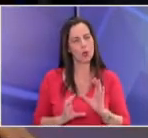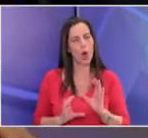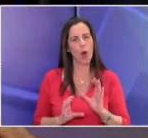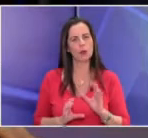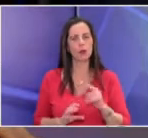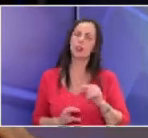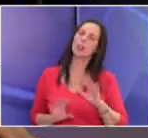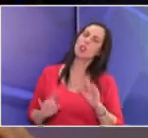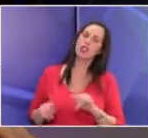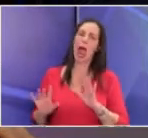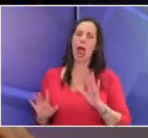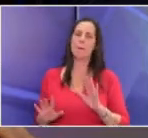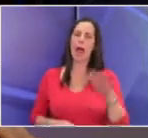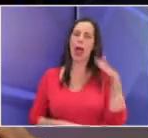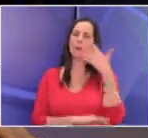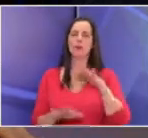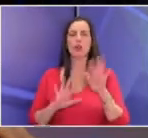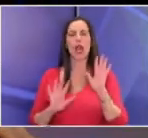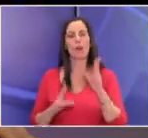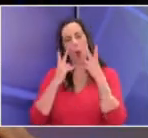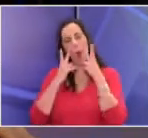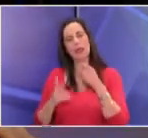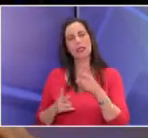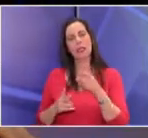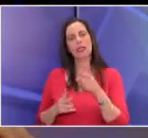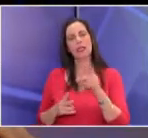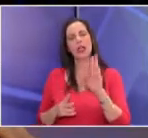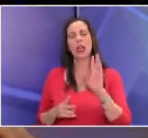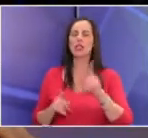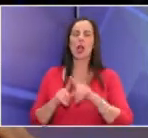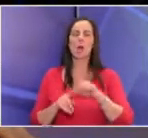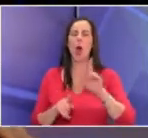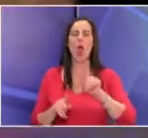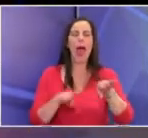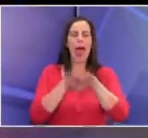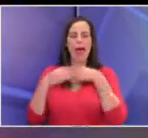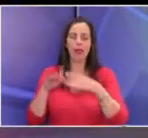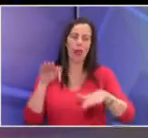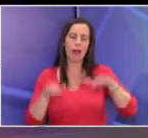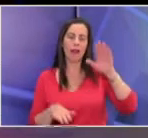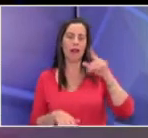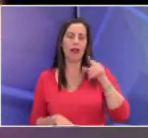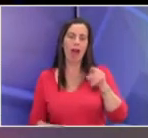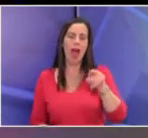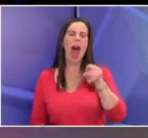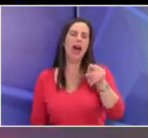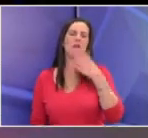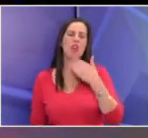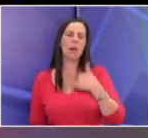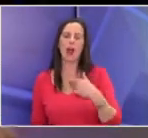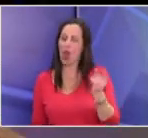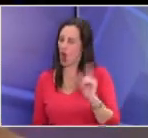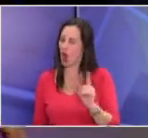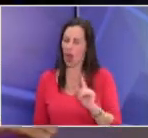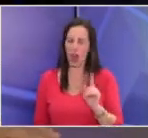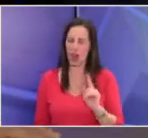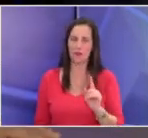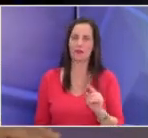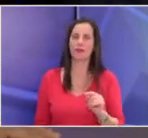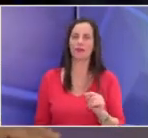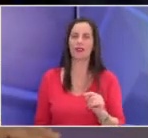אדם, למה אני לא רוצה להיות מושחת? זה כמו האבא, תראה, אתה מכיר את הסיפור של עליבאבא, נכון? עליבאבא לא היה שודד. לא.